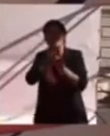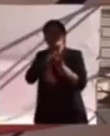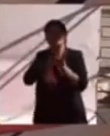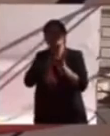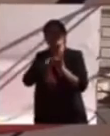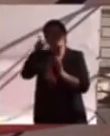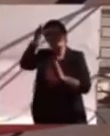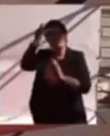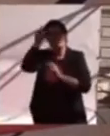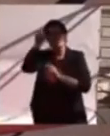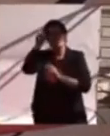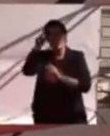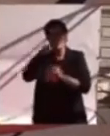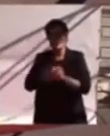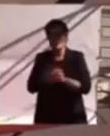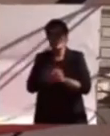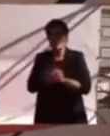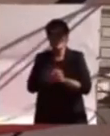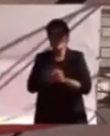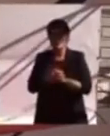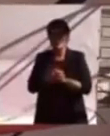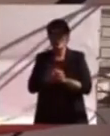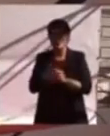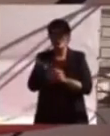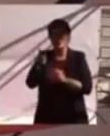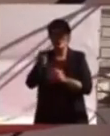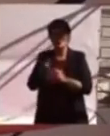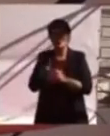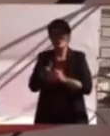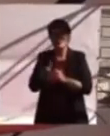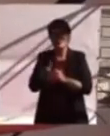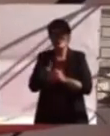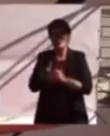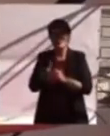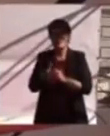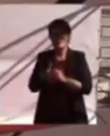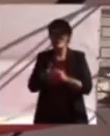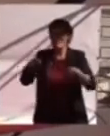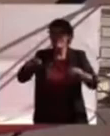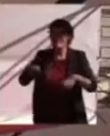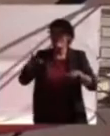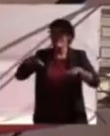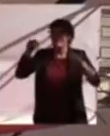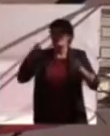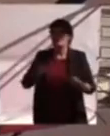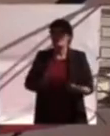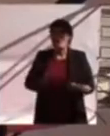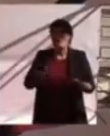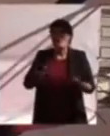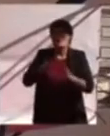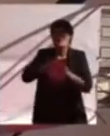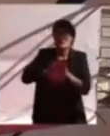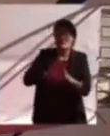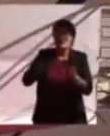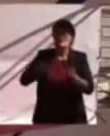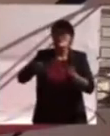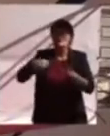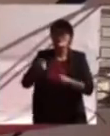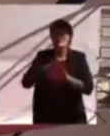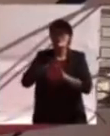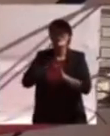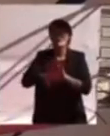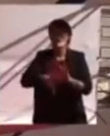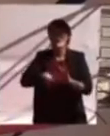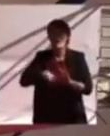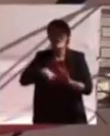e poi questa macchina così pesante ci mette magari mesi per fare dei pacchetti che rischiano di non essere sufficienti